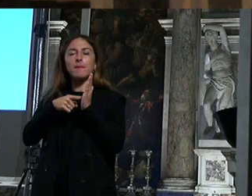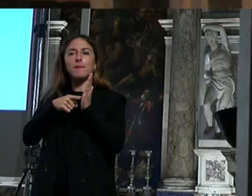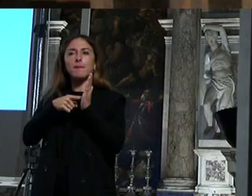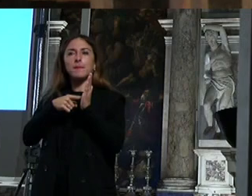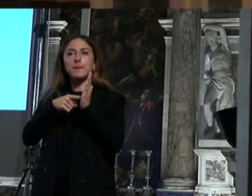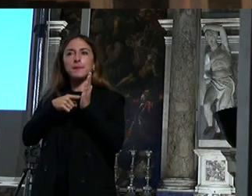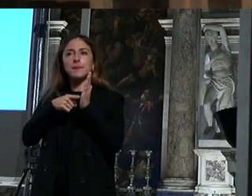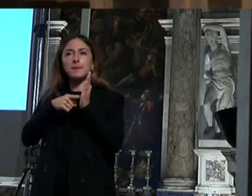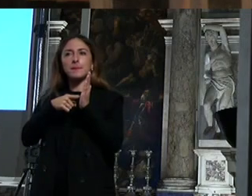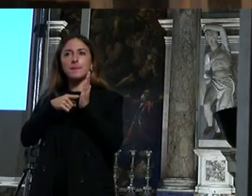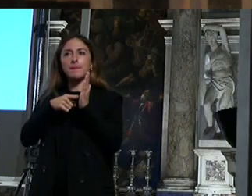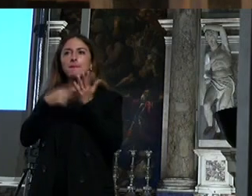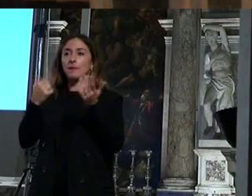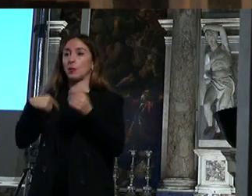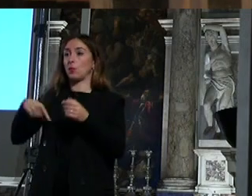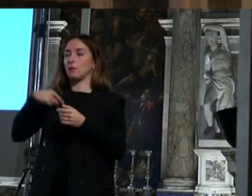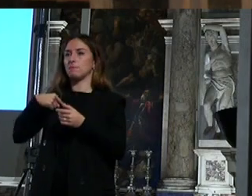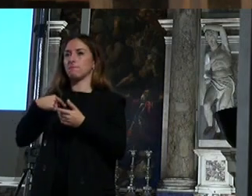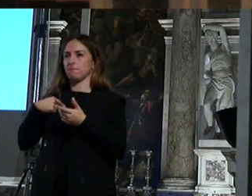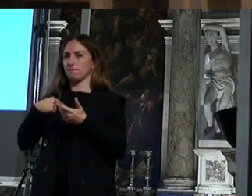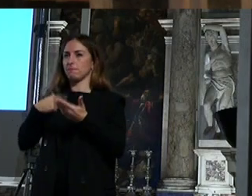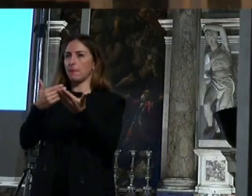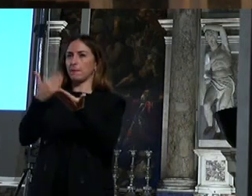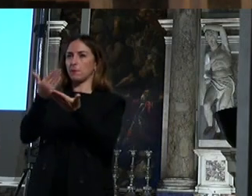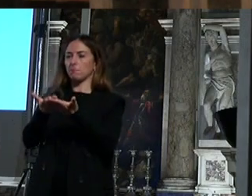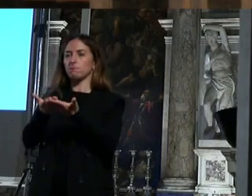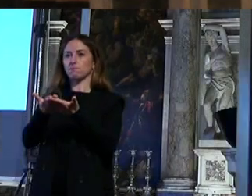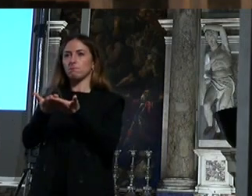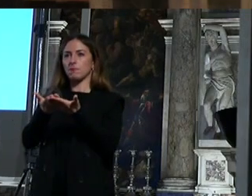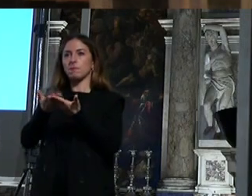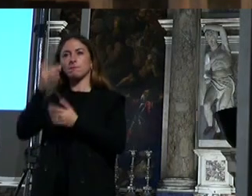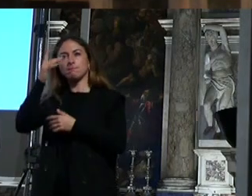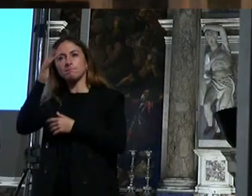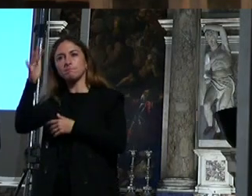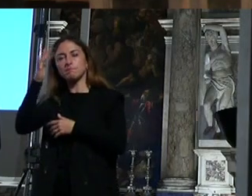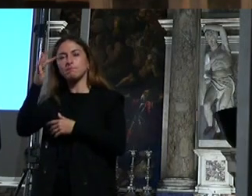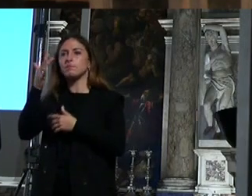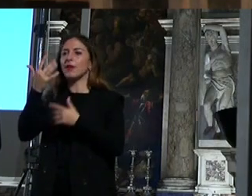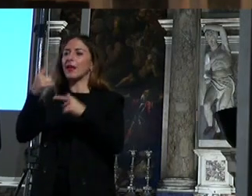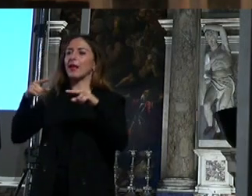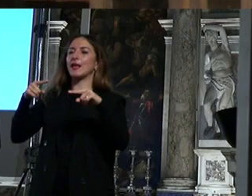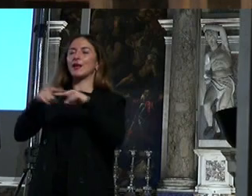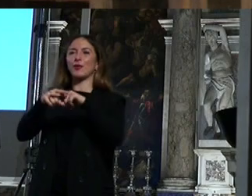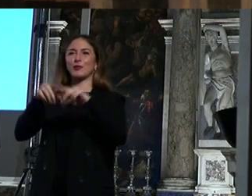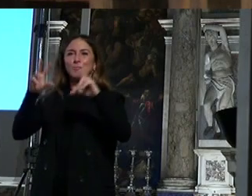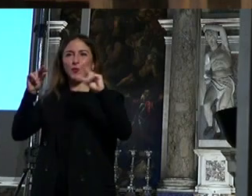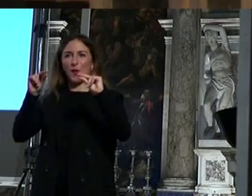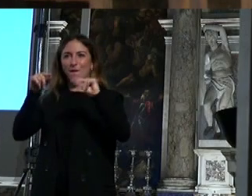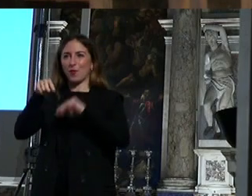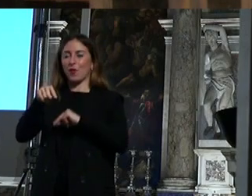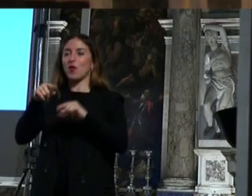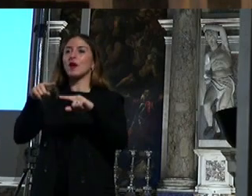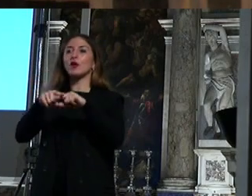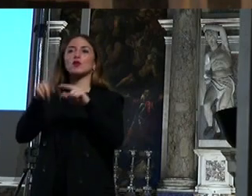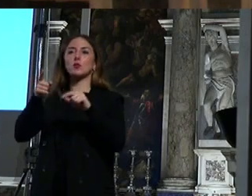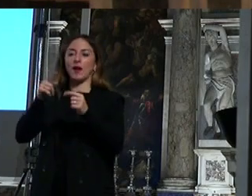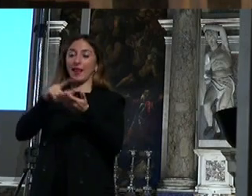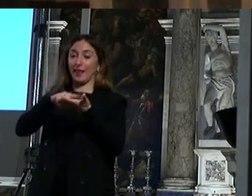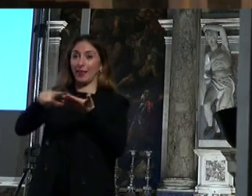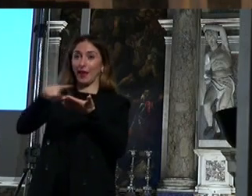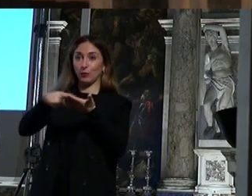guarda, invitando a una riflessione che creasse un nuovo incrocio, mi viene da dire, tra la